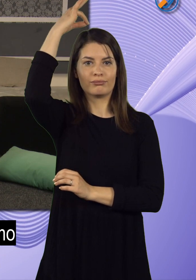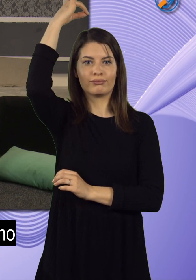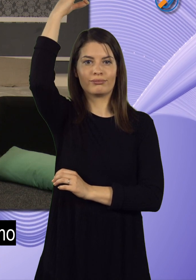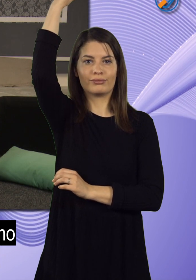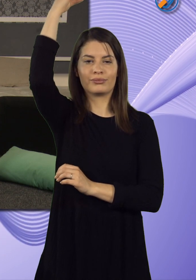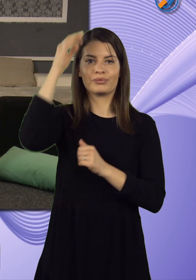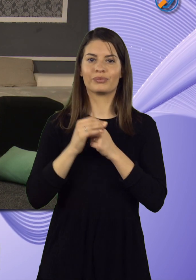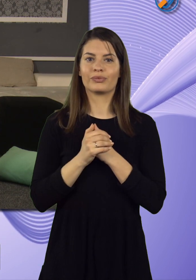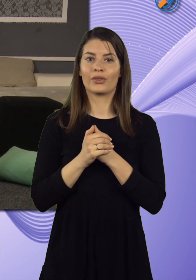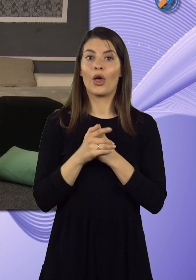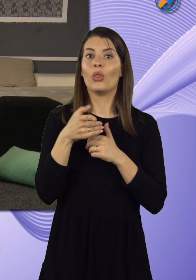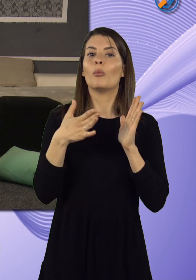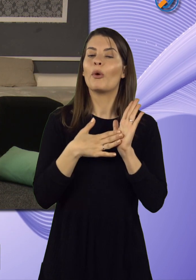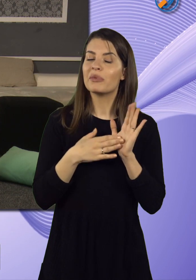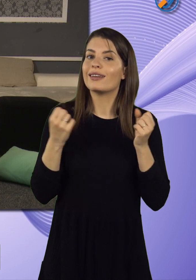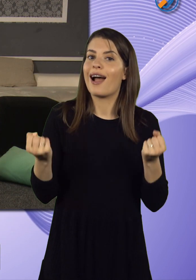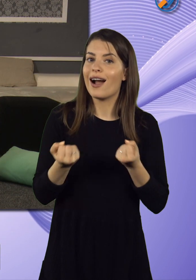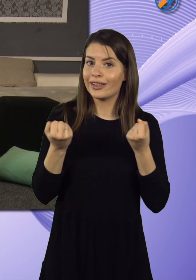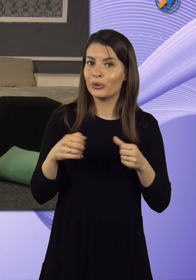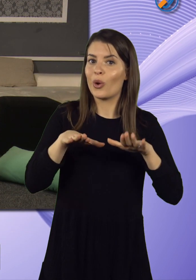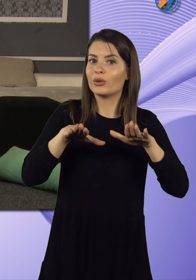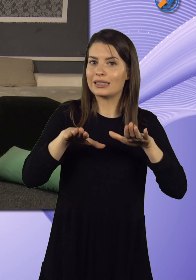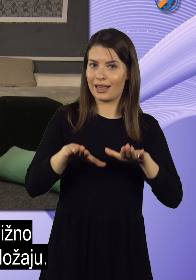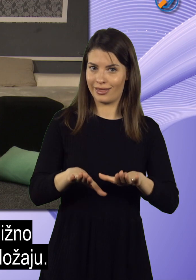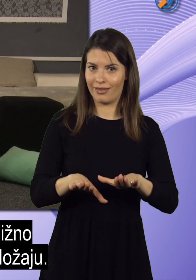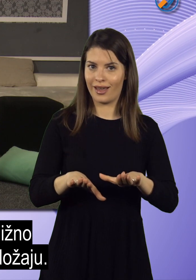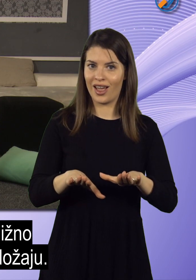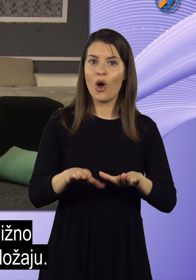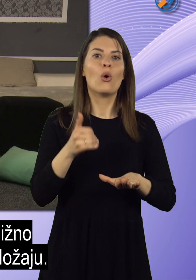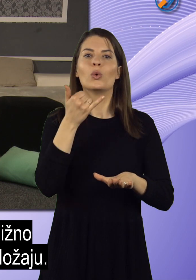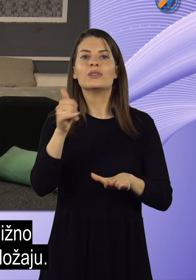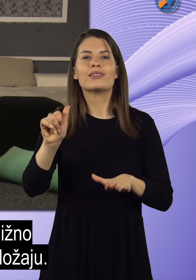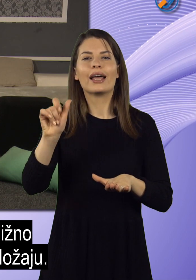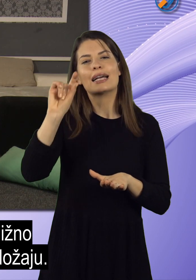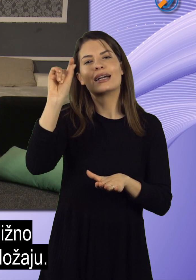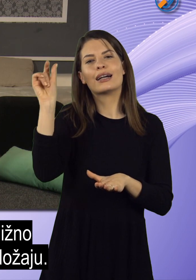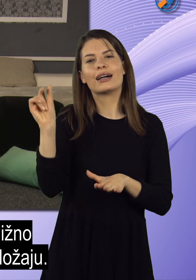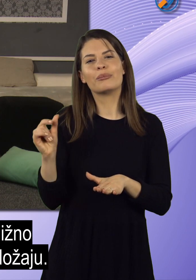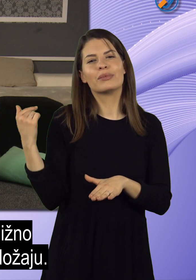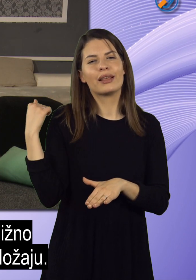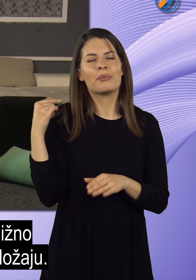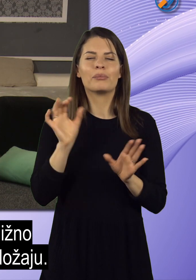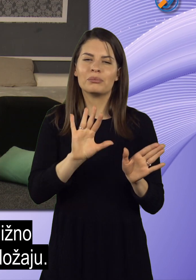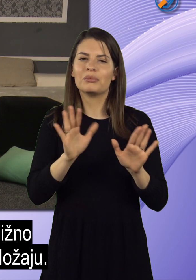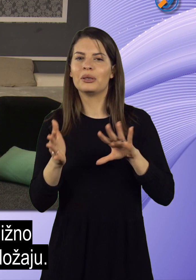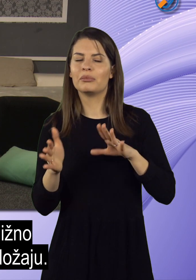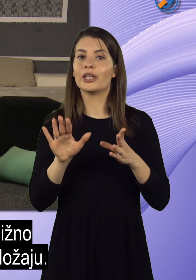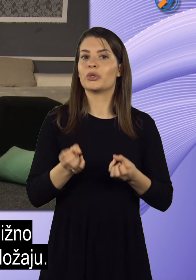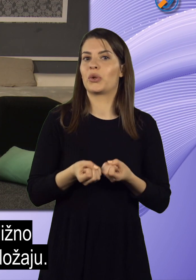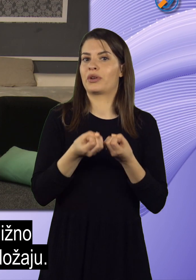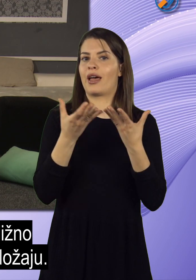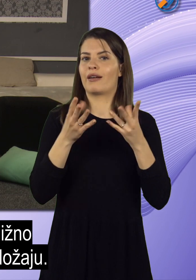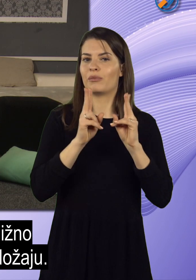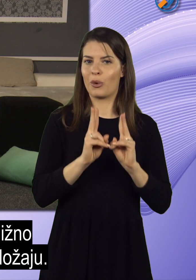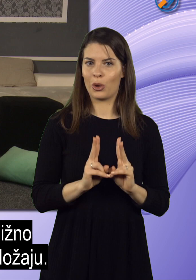proti stropu. Torej, temu rečemo aktivno sedenje, kjer je vsaj hrbtenica približno v svojem